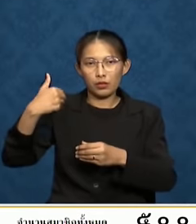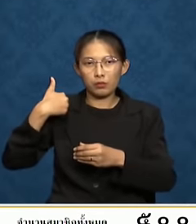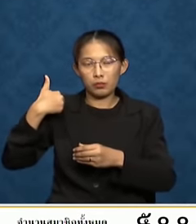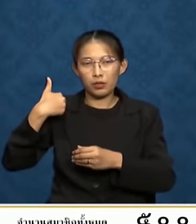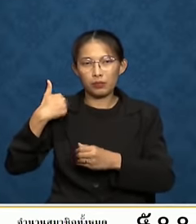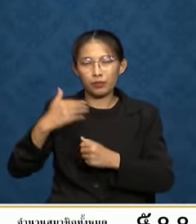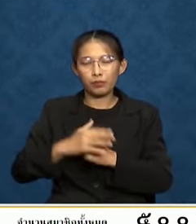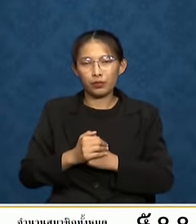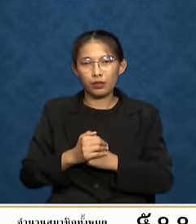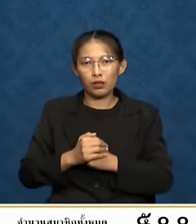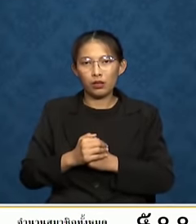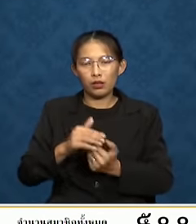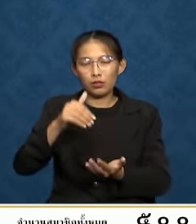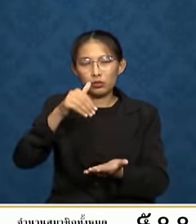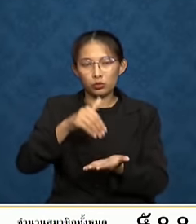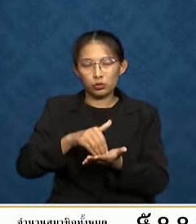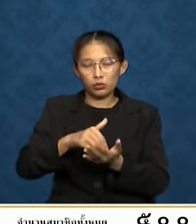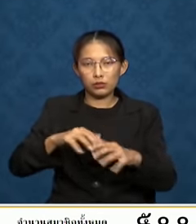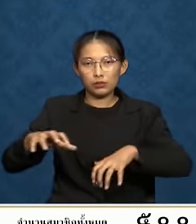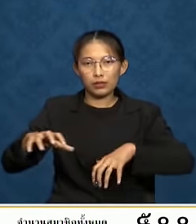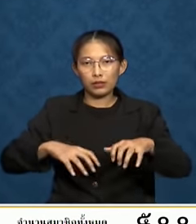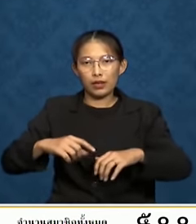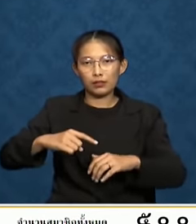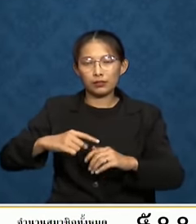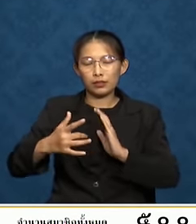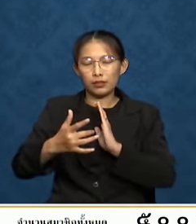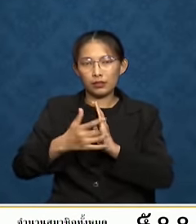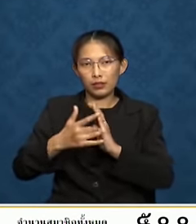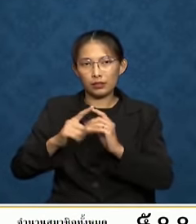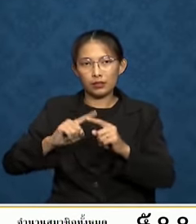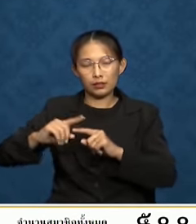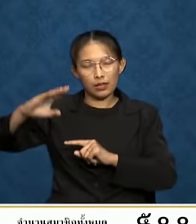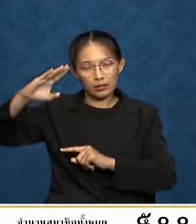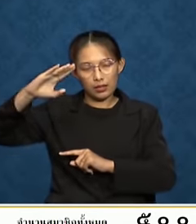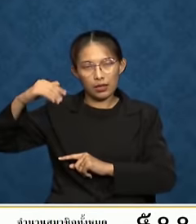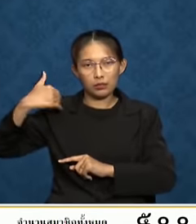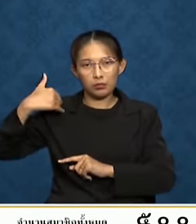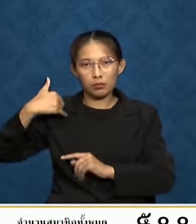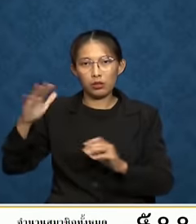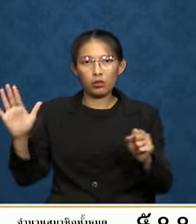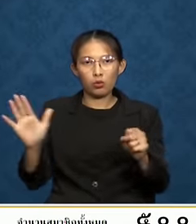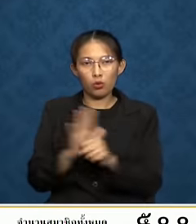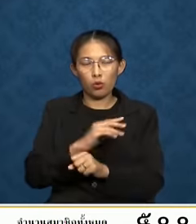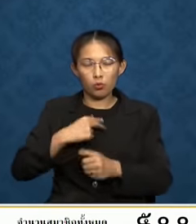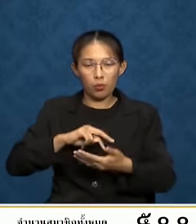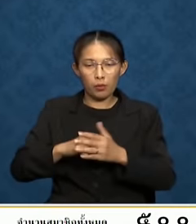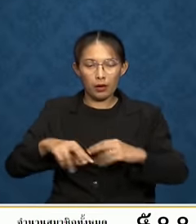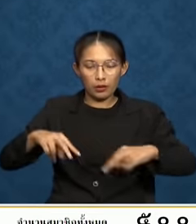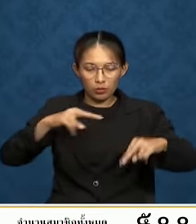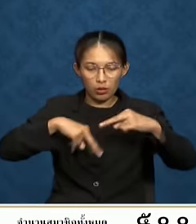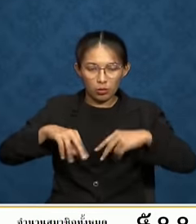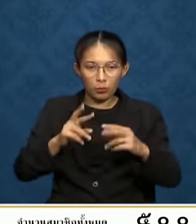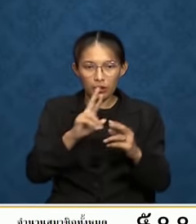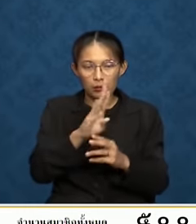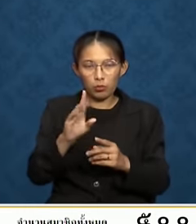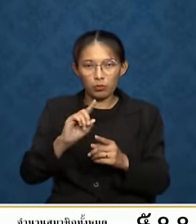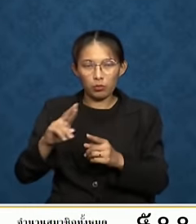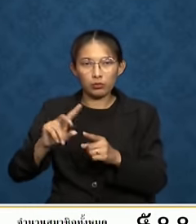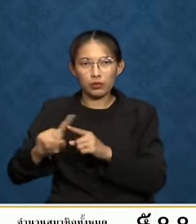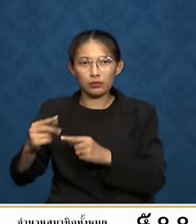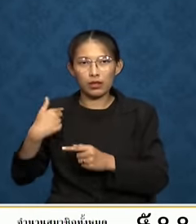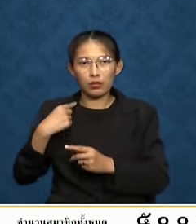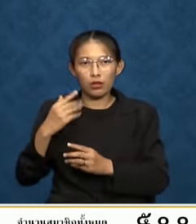ไซเบอร์ทางทหารเนี่ยจะ Coverทั้งไซเบอร์ทั้ง Spaceแล้วก็ศึกษาเป็นระบบแล้วก็เดินหน้าสู่กอง